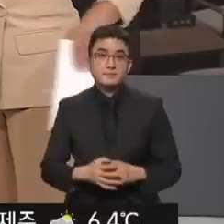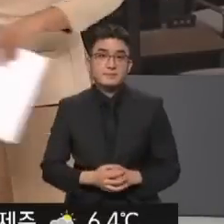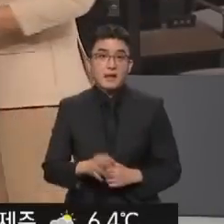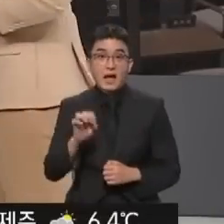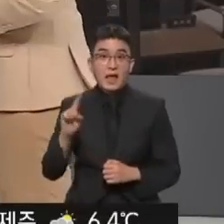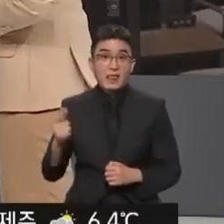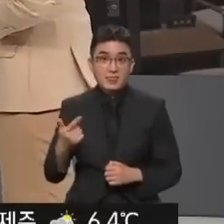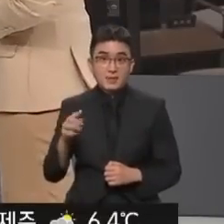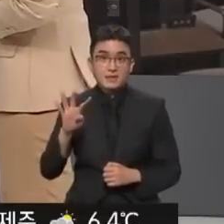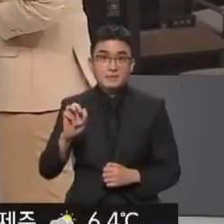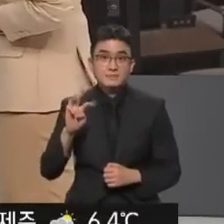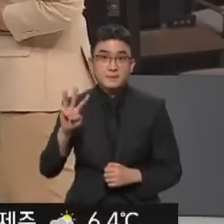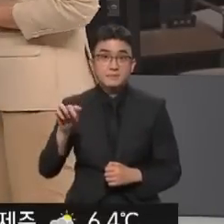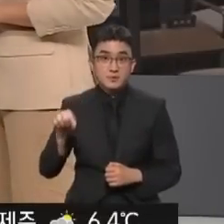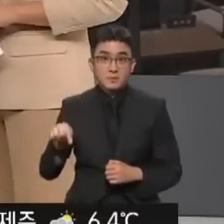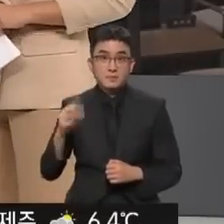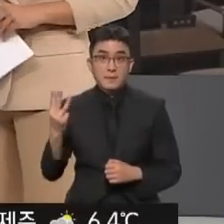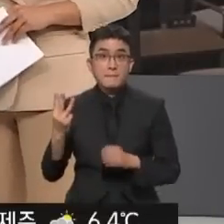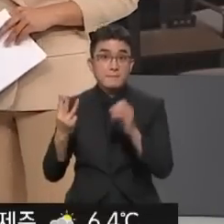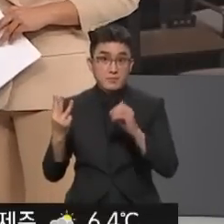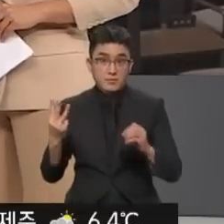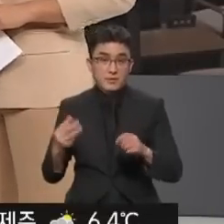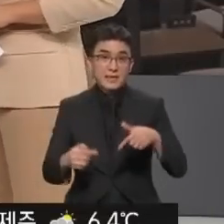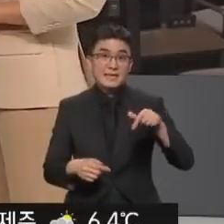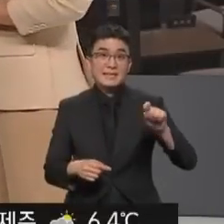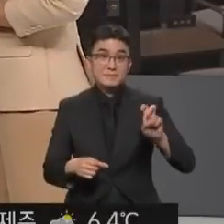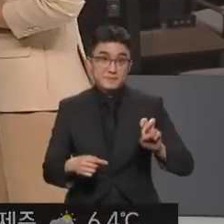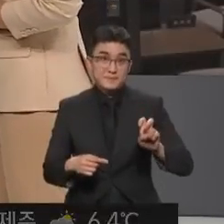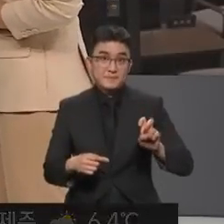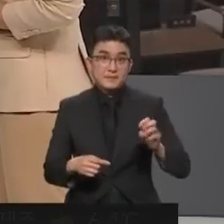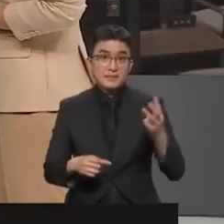의원은 43.3%, 또 김 의원은